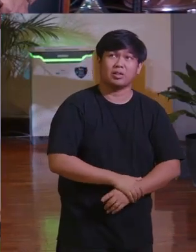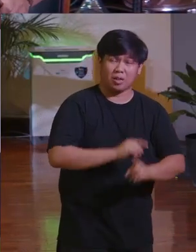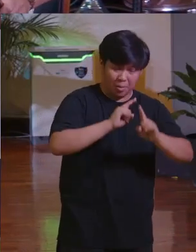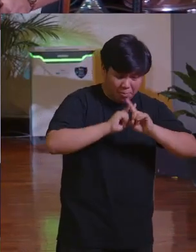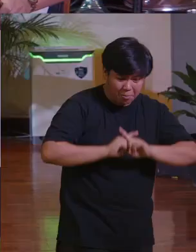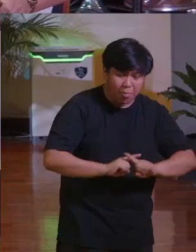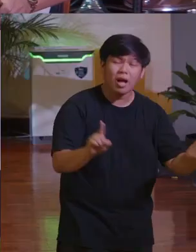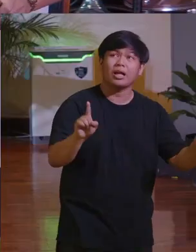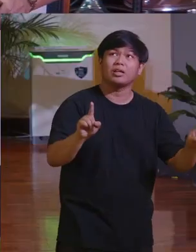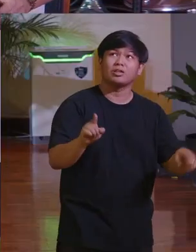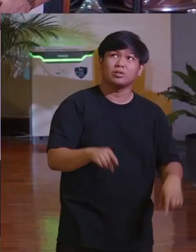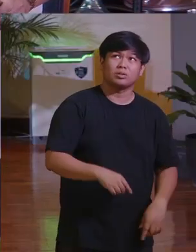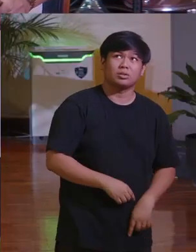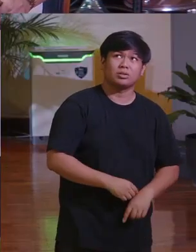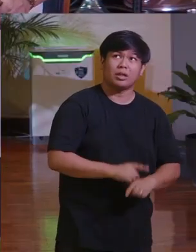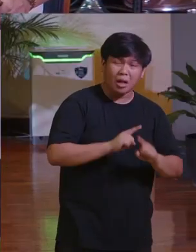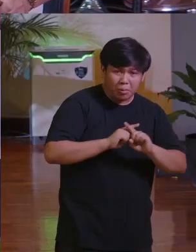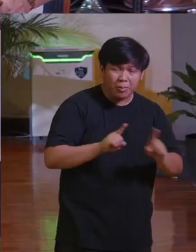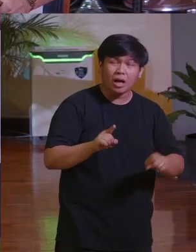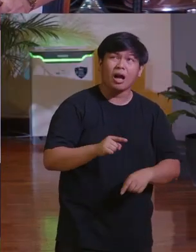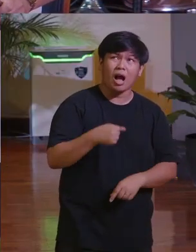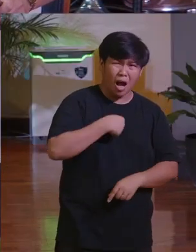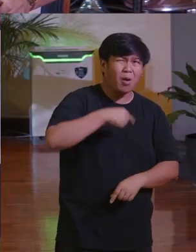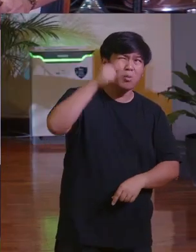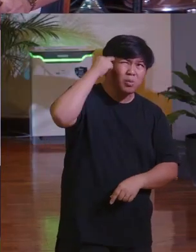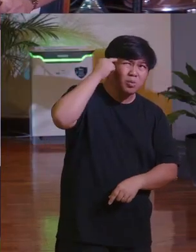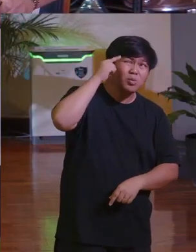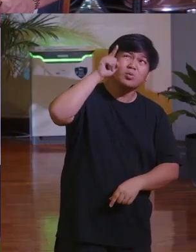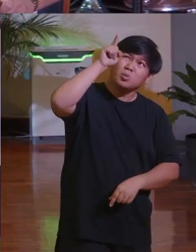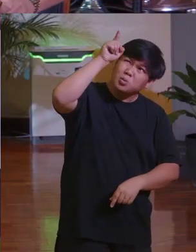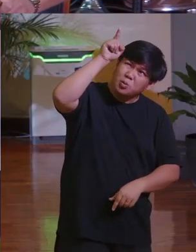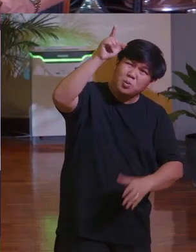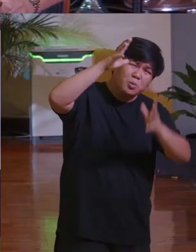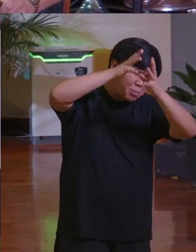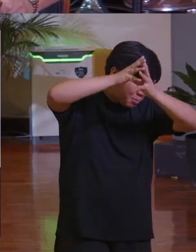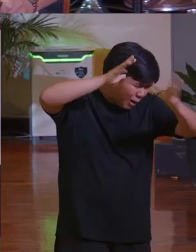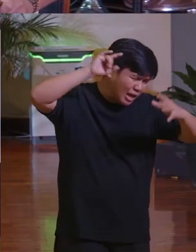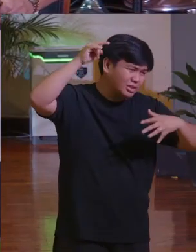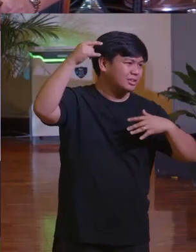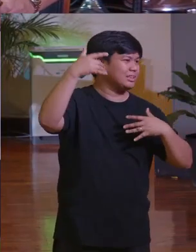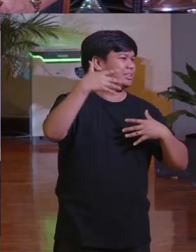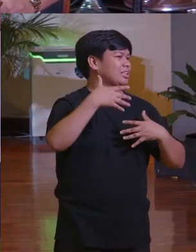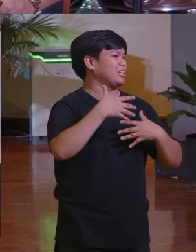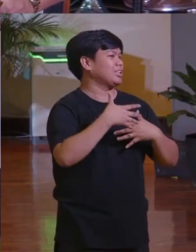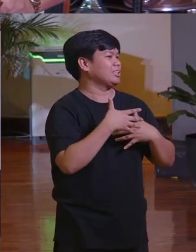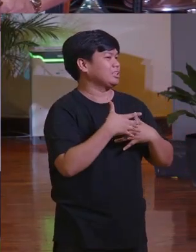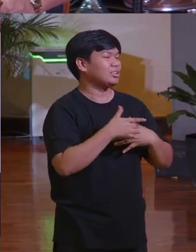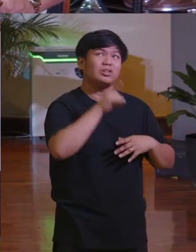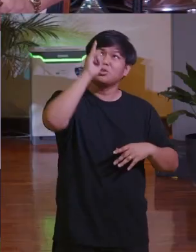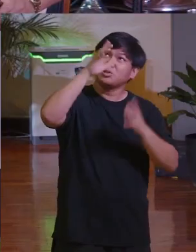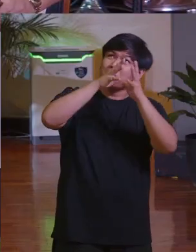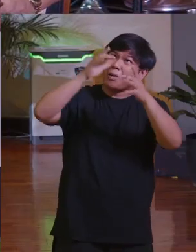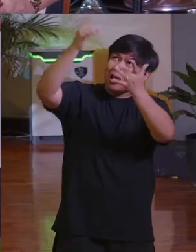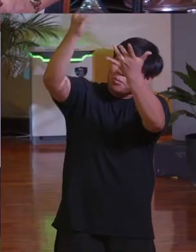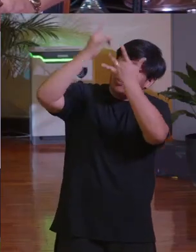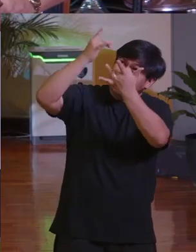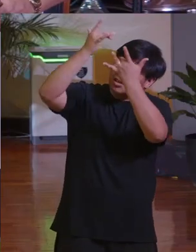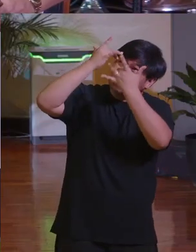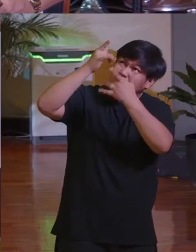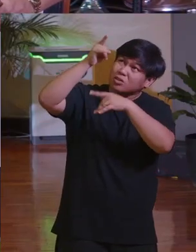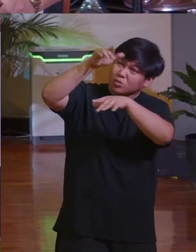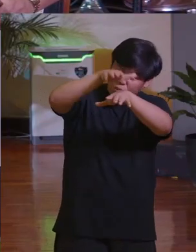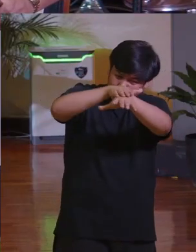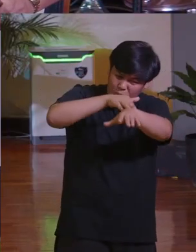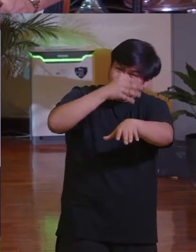Pero, sabi niya, for I knew that you are a gracious God and merciful, slow